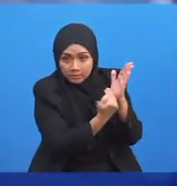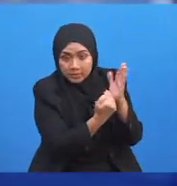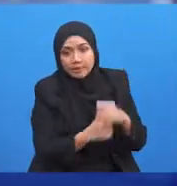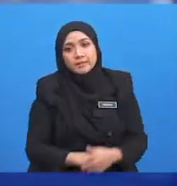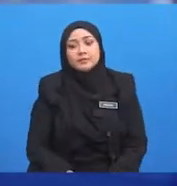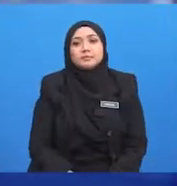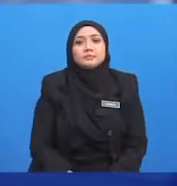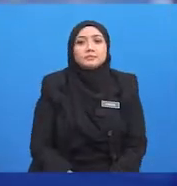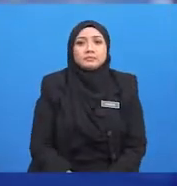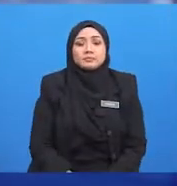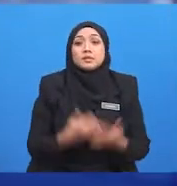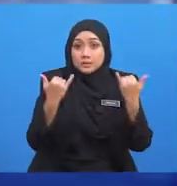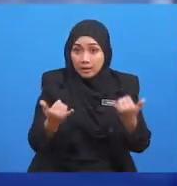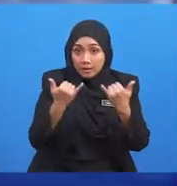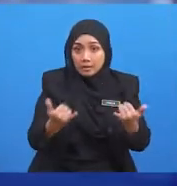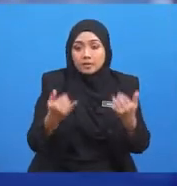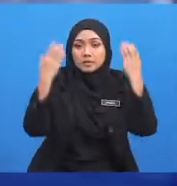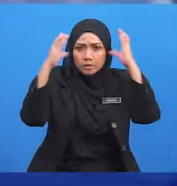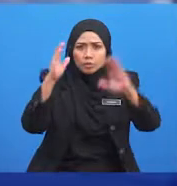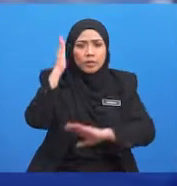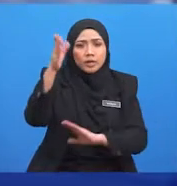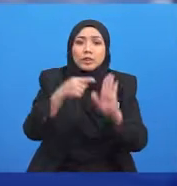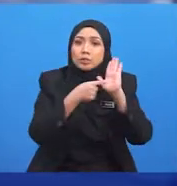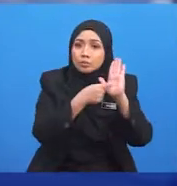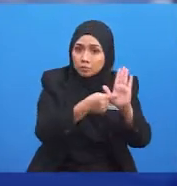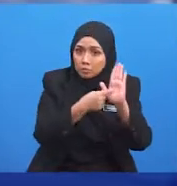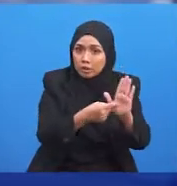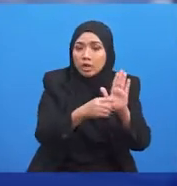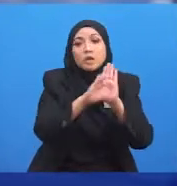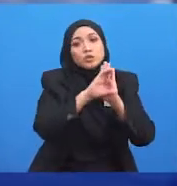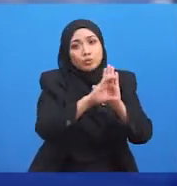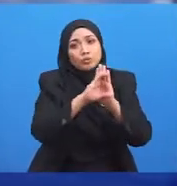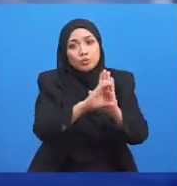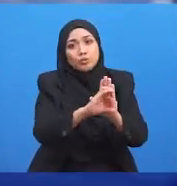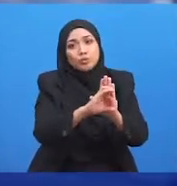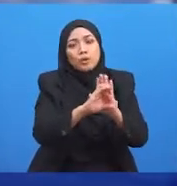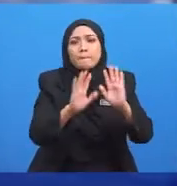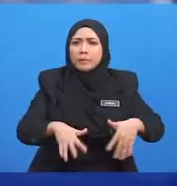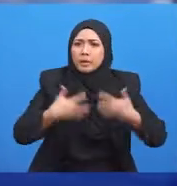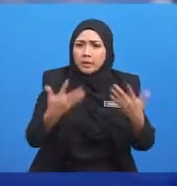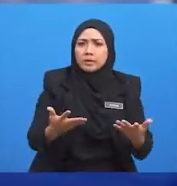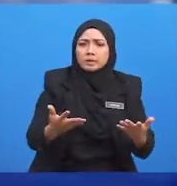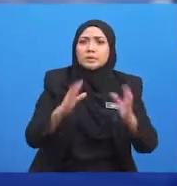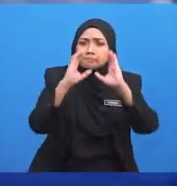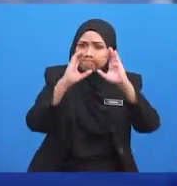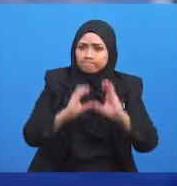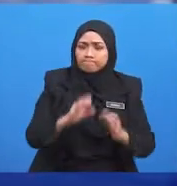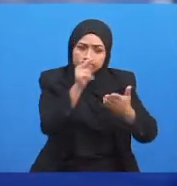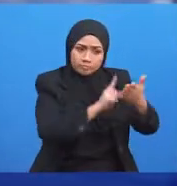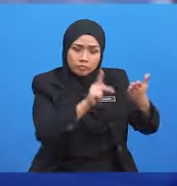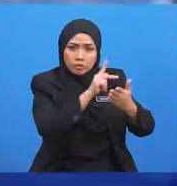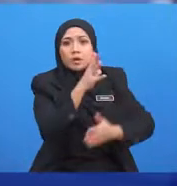Baiklah, sekarang cikgu akan tunjukkan contoh bagaimana kaedah kajian